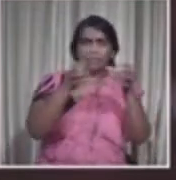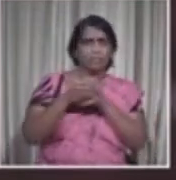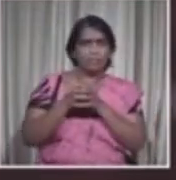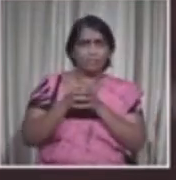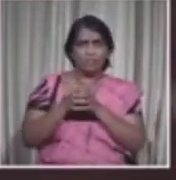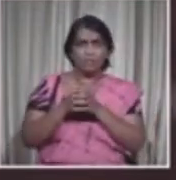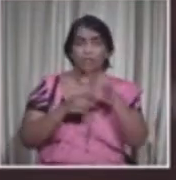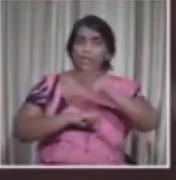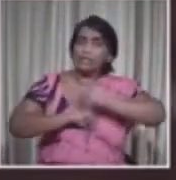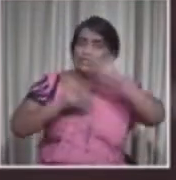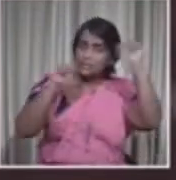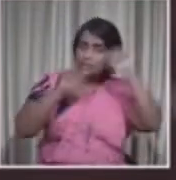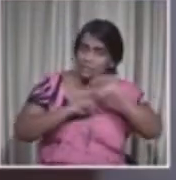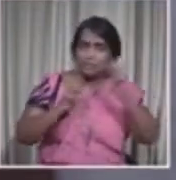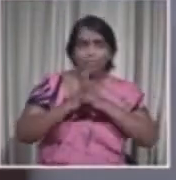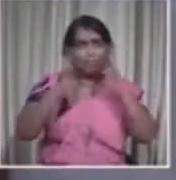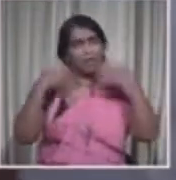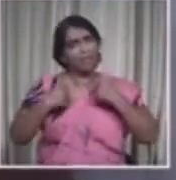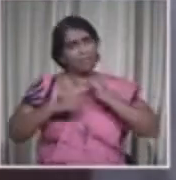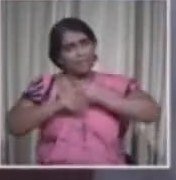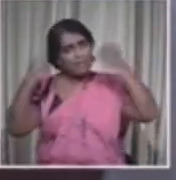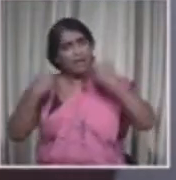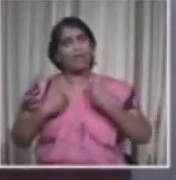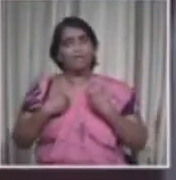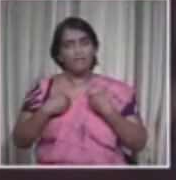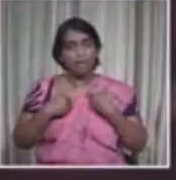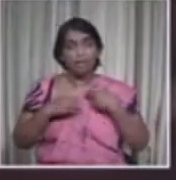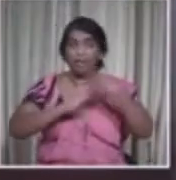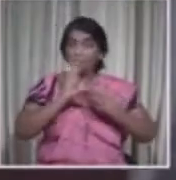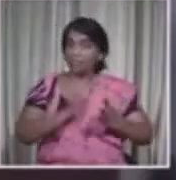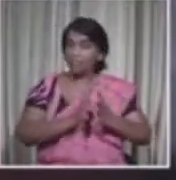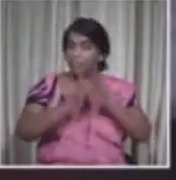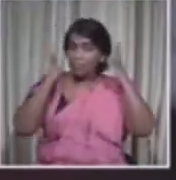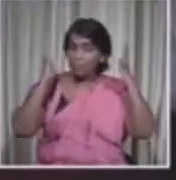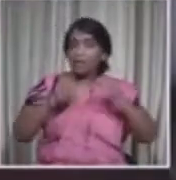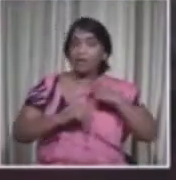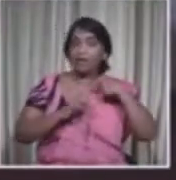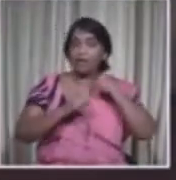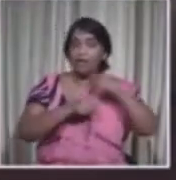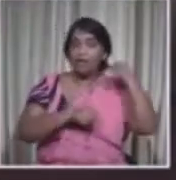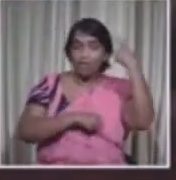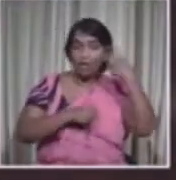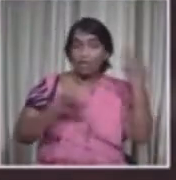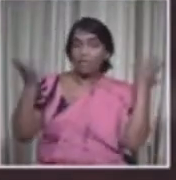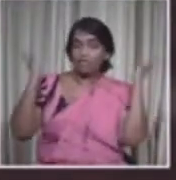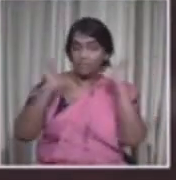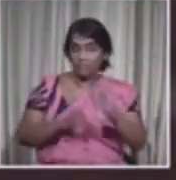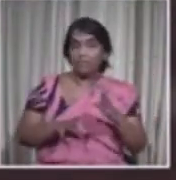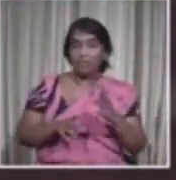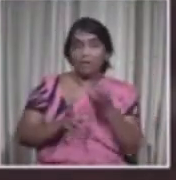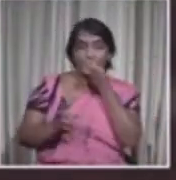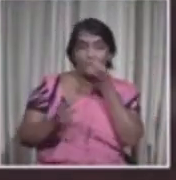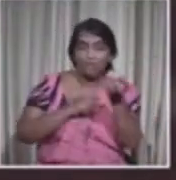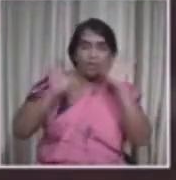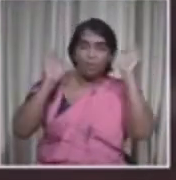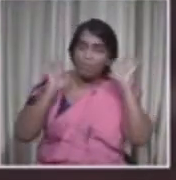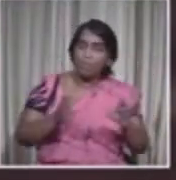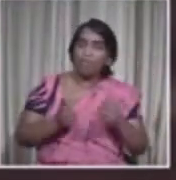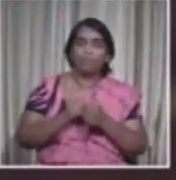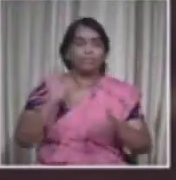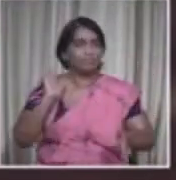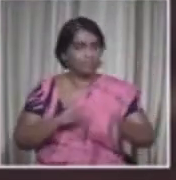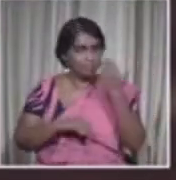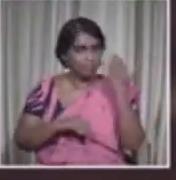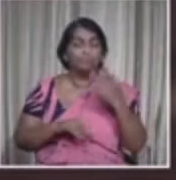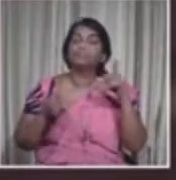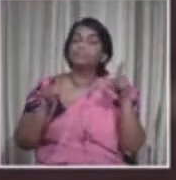ඔවුන් උද්දෝෂණ ඇති වෙන්න කරලා තියෙනවා, අපි කරලා තියෙනවා. අපි ලංකා ඉතිහාසයේ වැඩිම සෙනගසිය ගෝල්ෆ් ෆේසර් ගෙනවා. ගලක්වත් ගහන්න එතු තමයි අපි ගියේ.